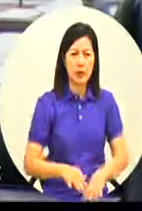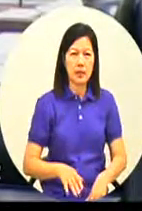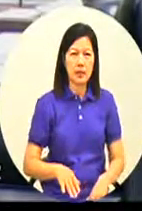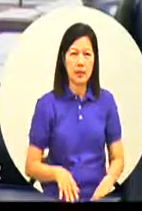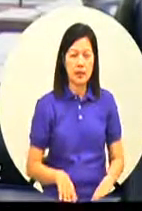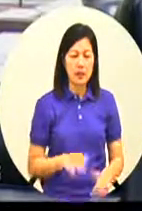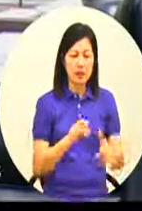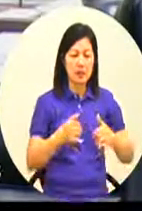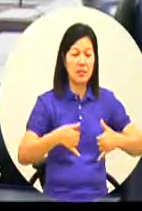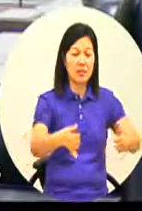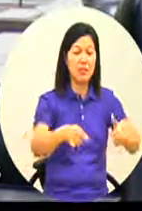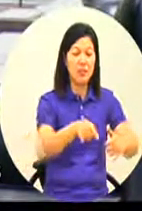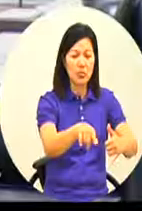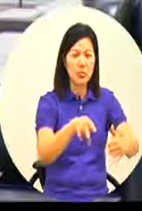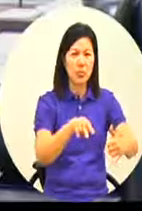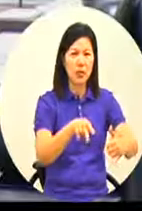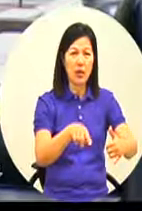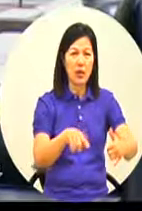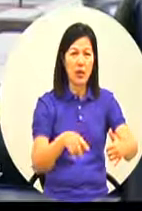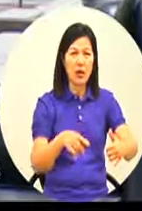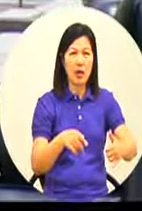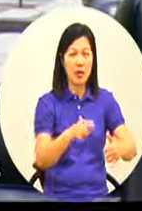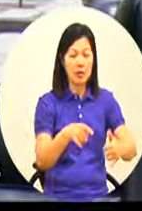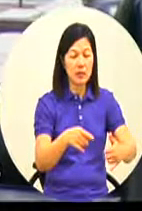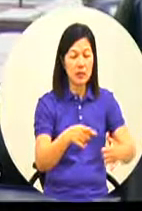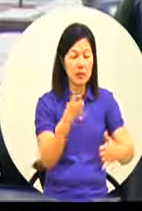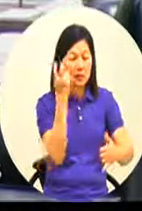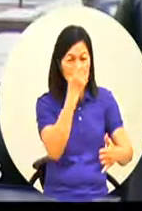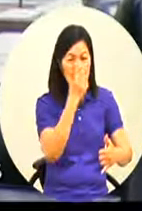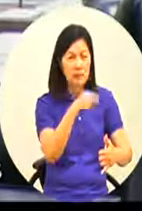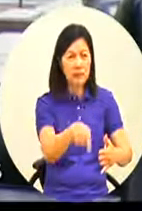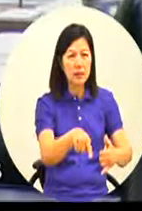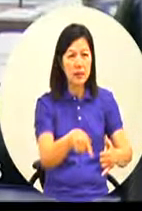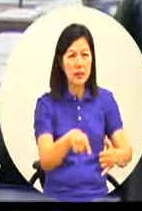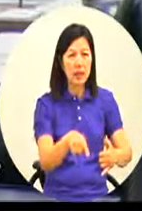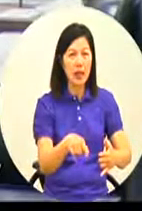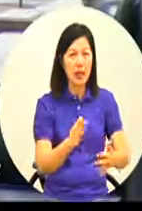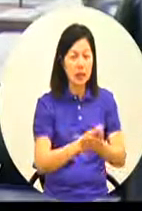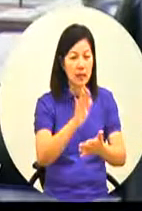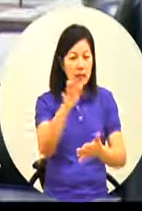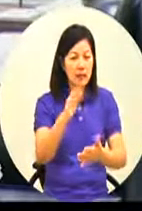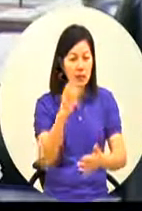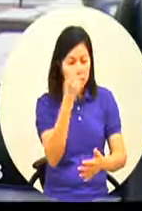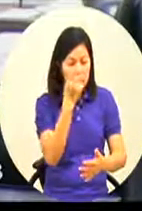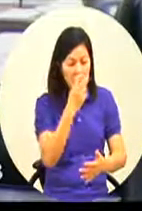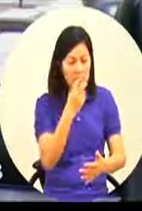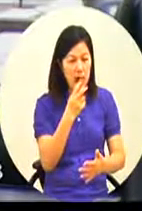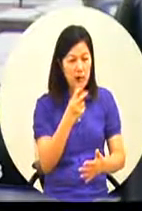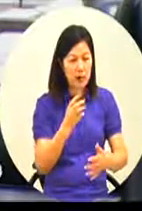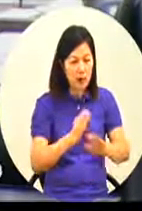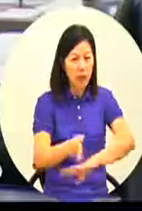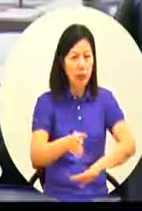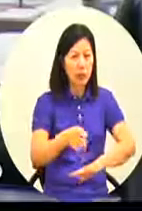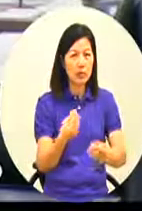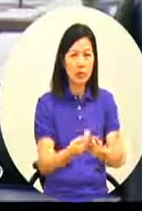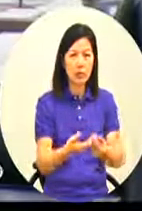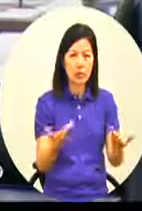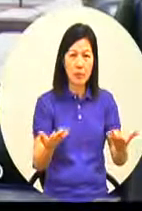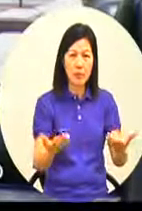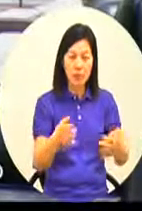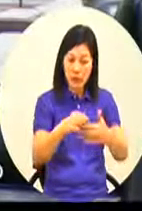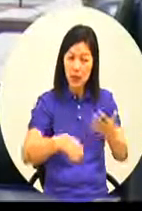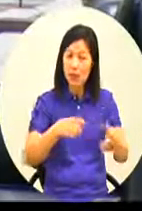个路是怎么来看，我们要来怎么来检验后面的这个怎么验收过关的，总是有一套理论，